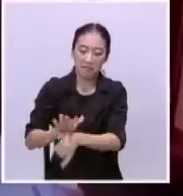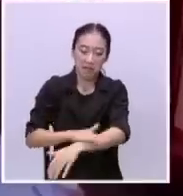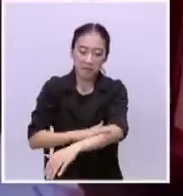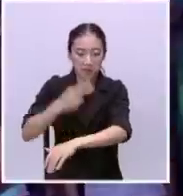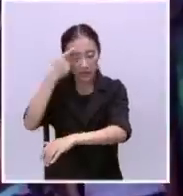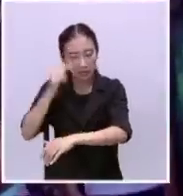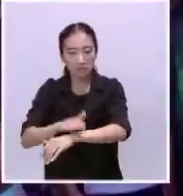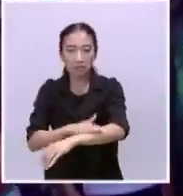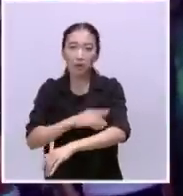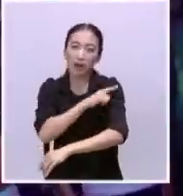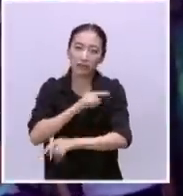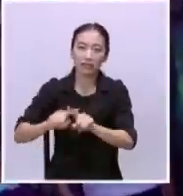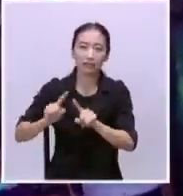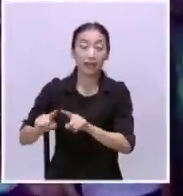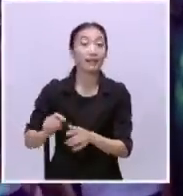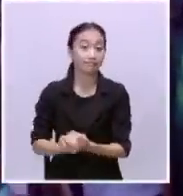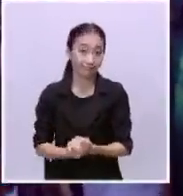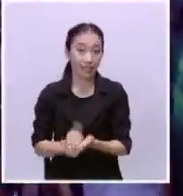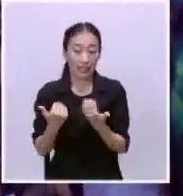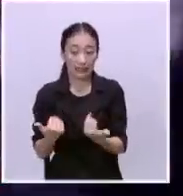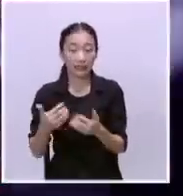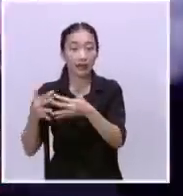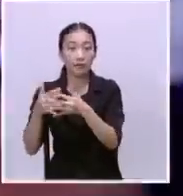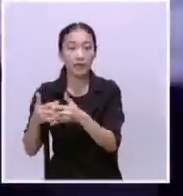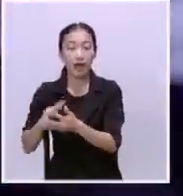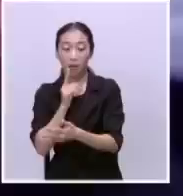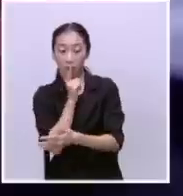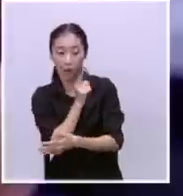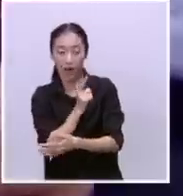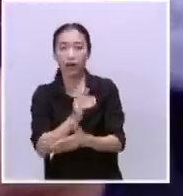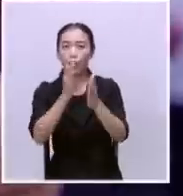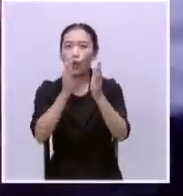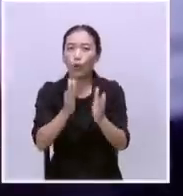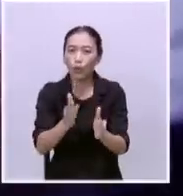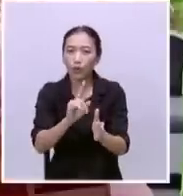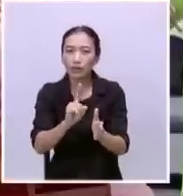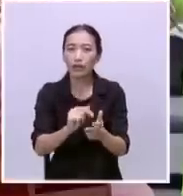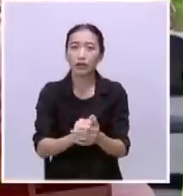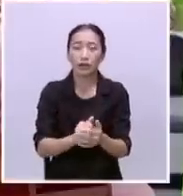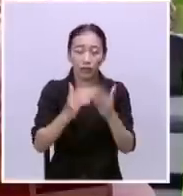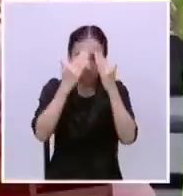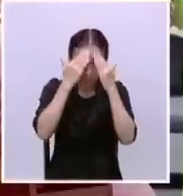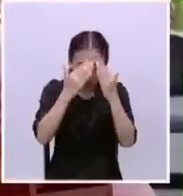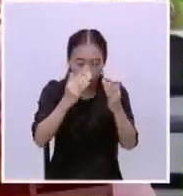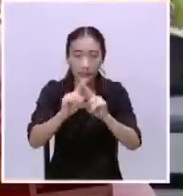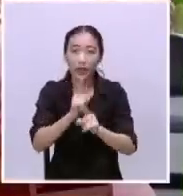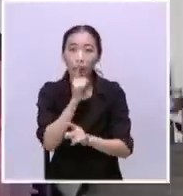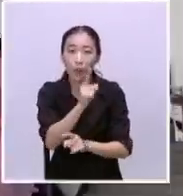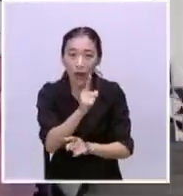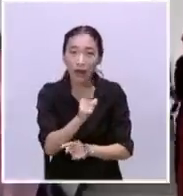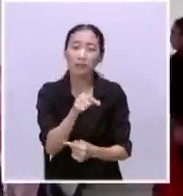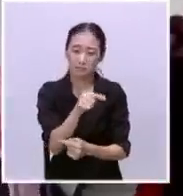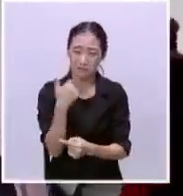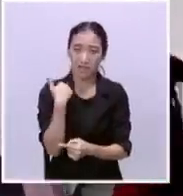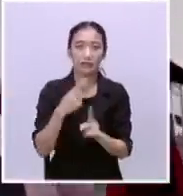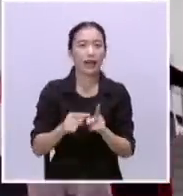นี้นักการเมืองอเมริกันก็ยังมากล่าวถึงสิทธิมนุษยชนของชาวมุสลิมในซินเจียงแต่ถ้ามองไปที่อเมริกาเองอเ